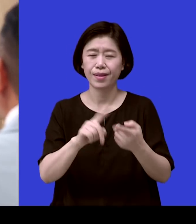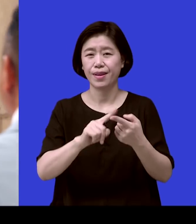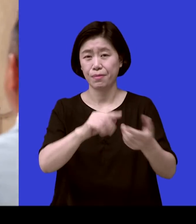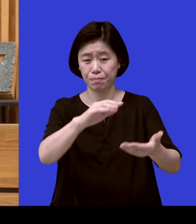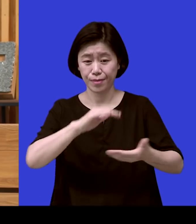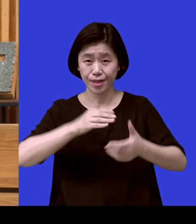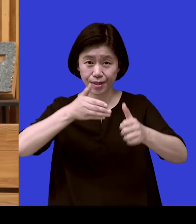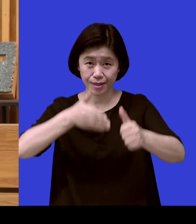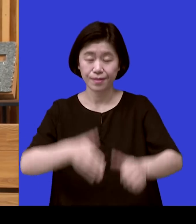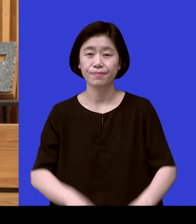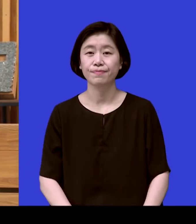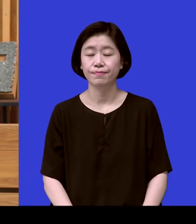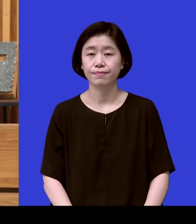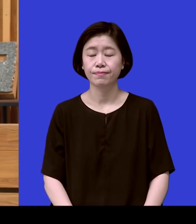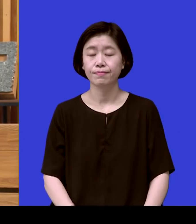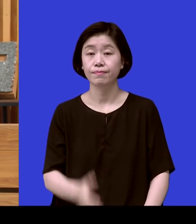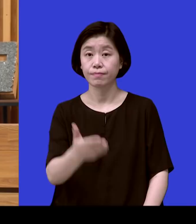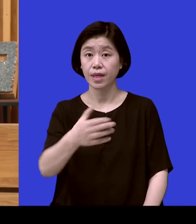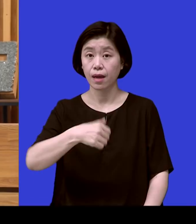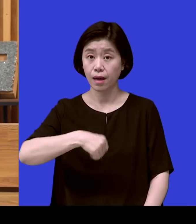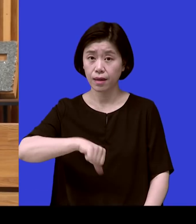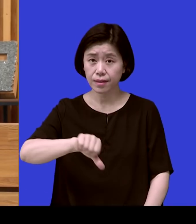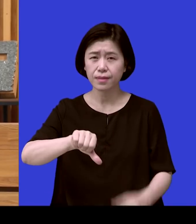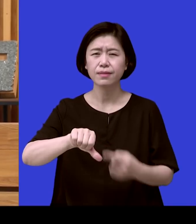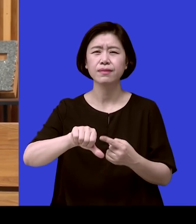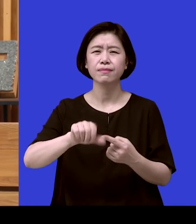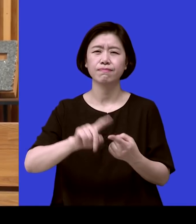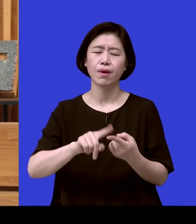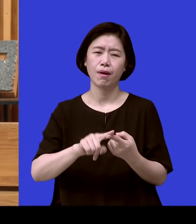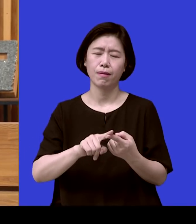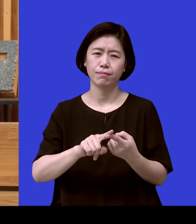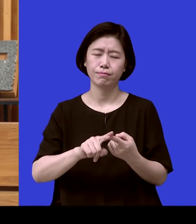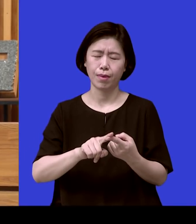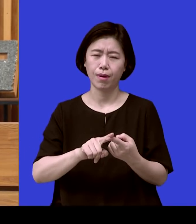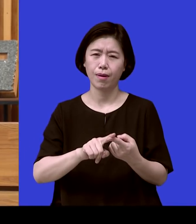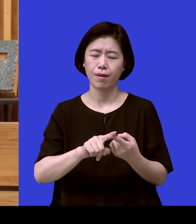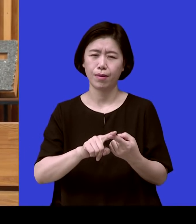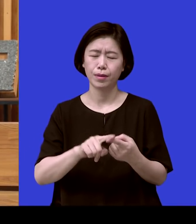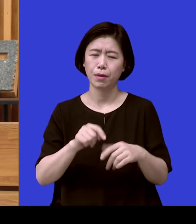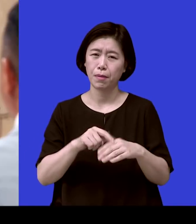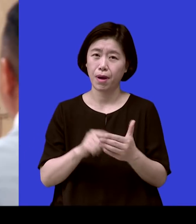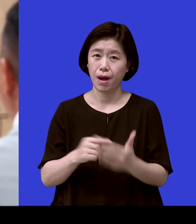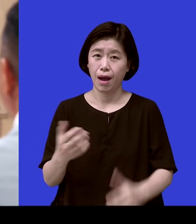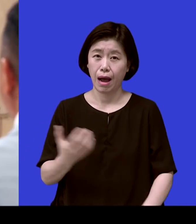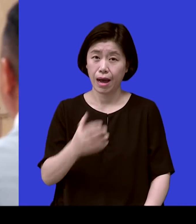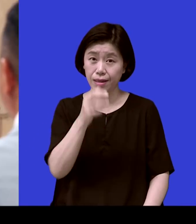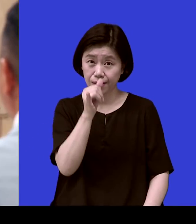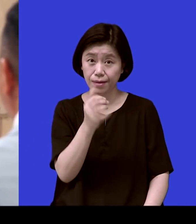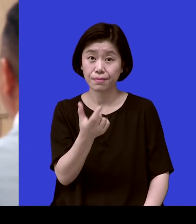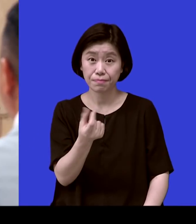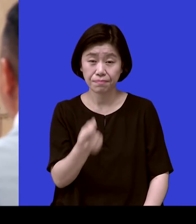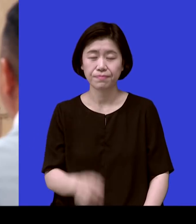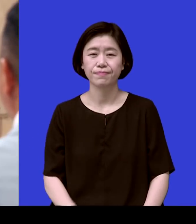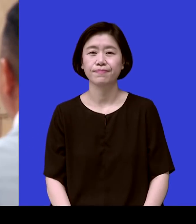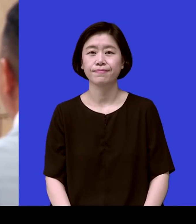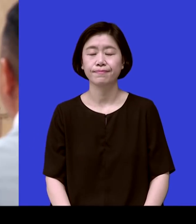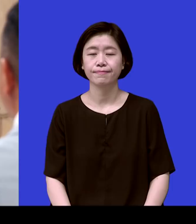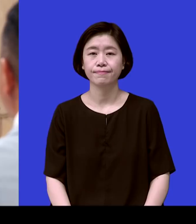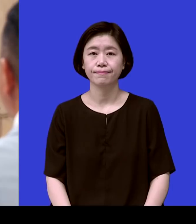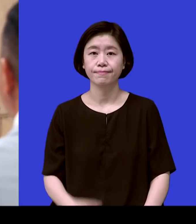해요. 네. 그 아드님의 상처가 있었다고 들었습니다. 어떤 일이 있었을까요? 네.